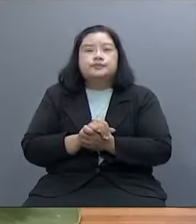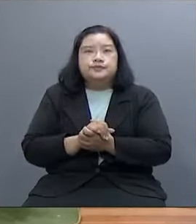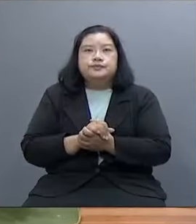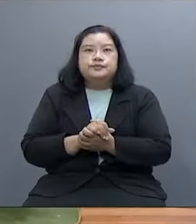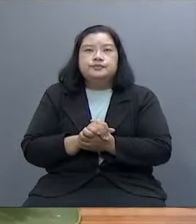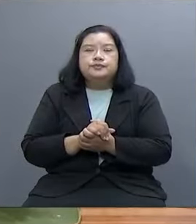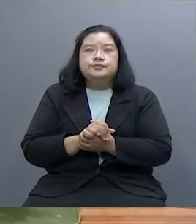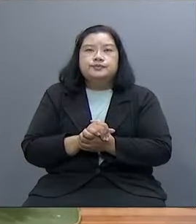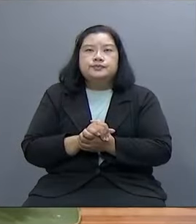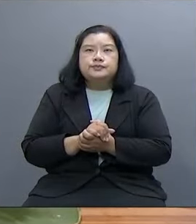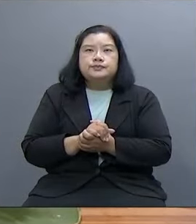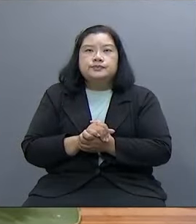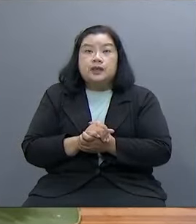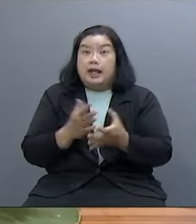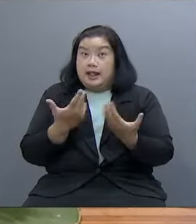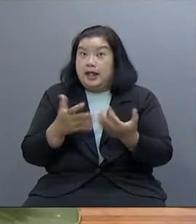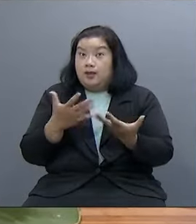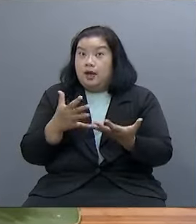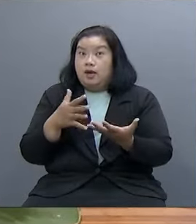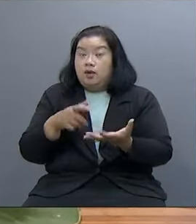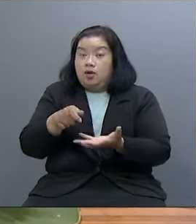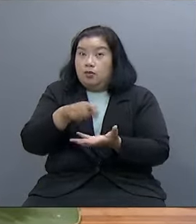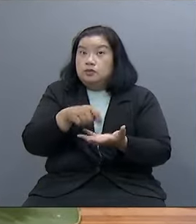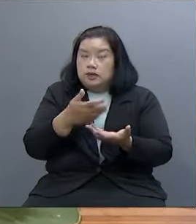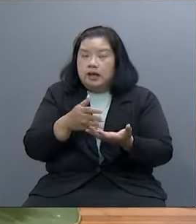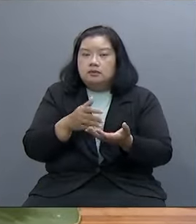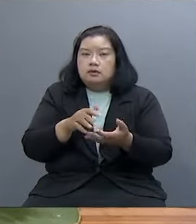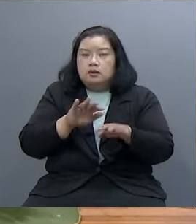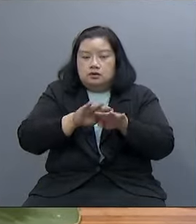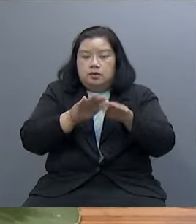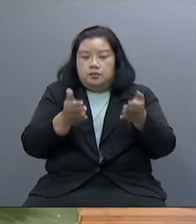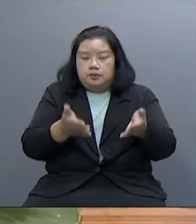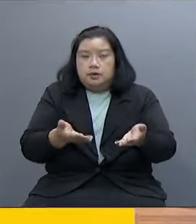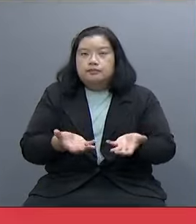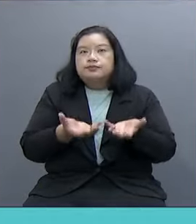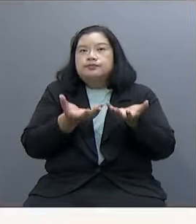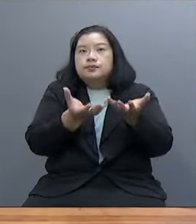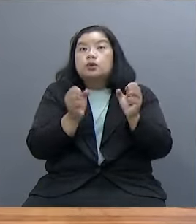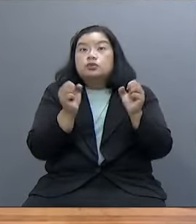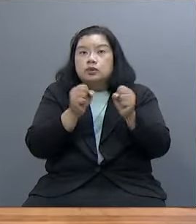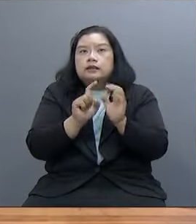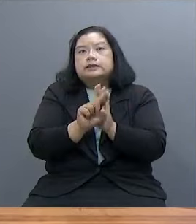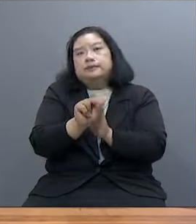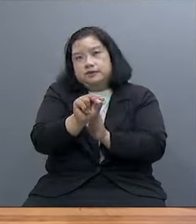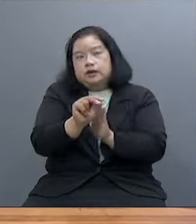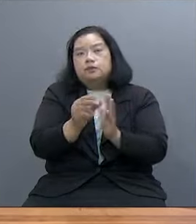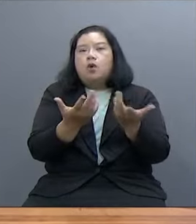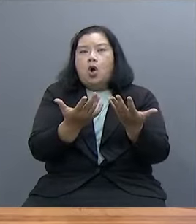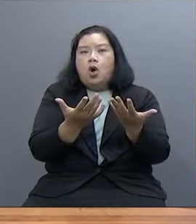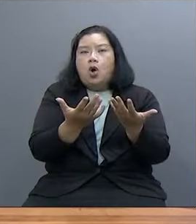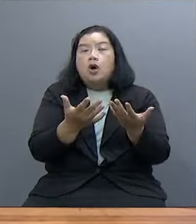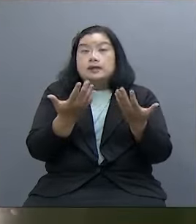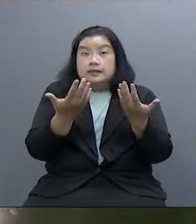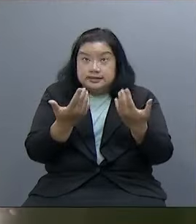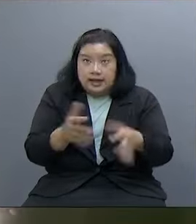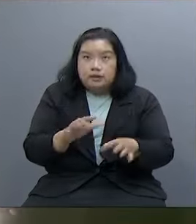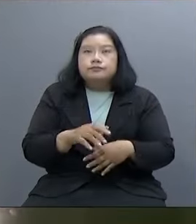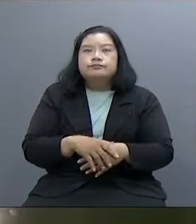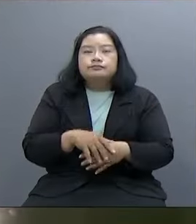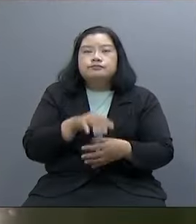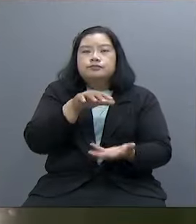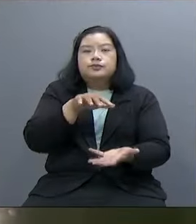เมื่อส่วนผสมเข้ากันดีแล้วนะคะเราจะปิดฝานำไปเข้าตู้เย็นประมาณ30นาทีค่ะหลังจากที่เราแช่ในตู้เย็นเสร็จแล้วนะคะส่วนผสม